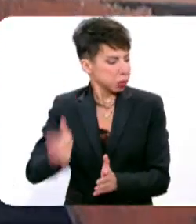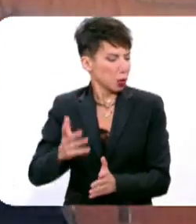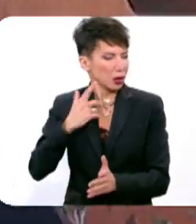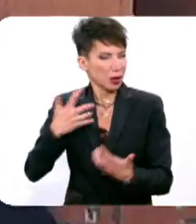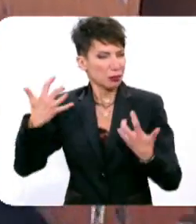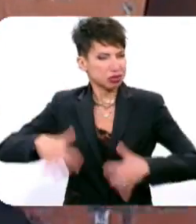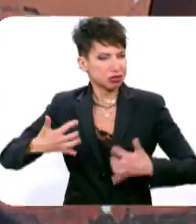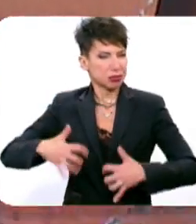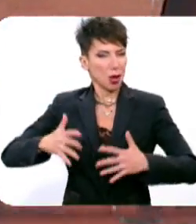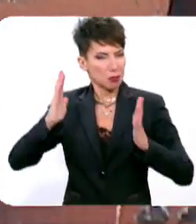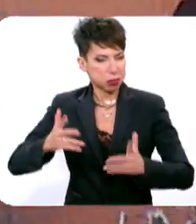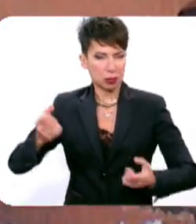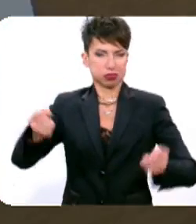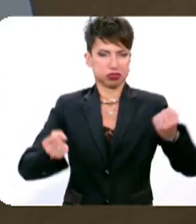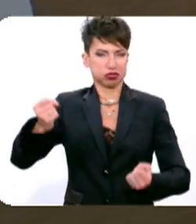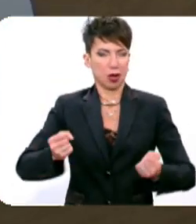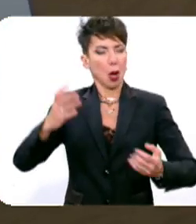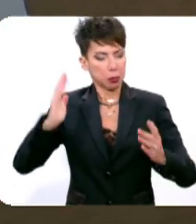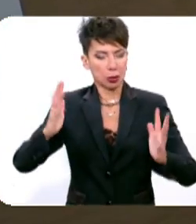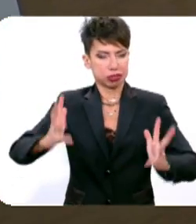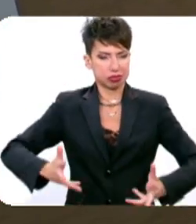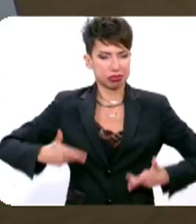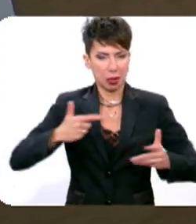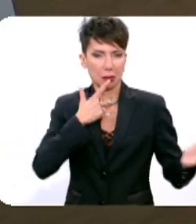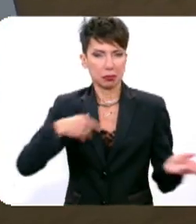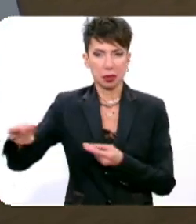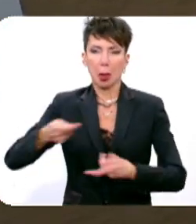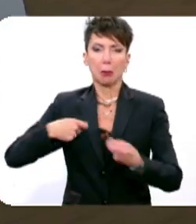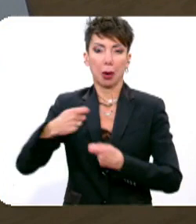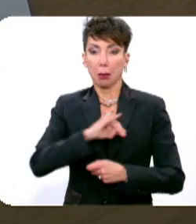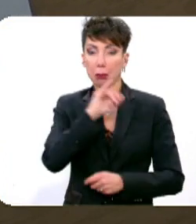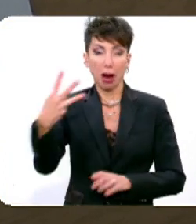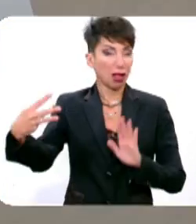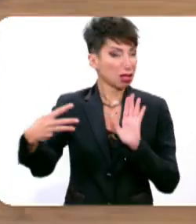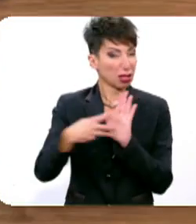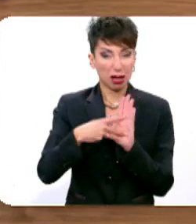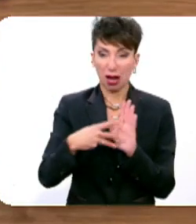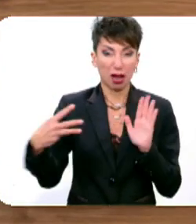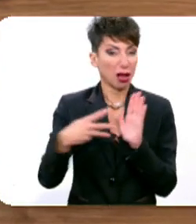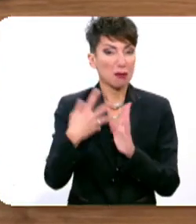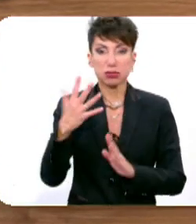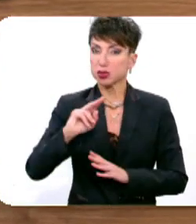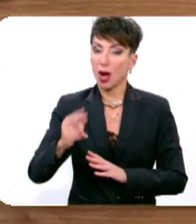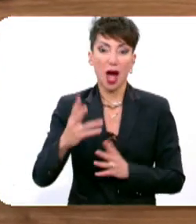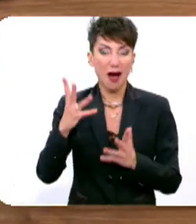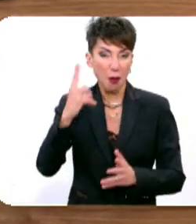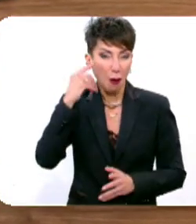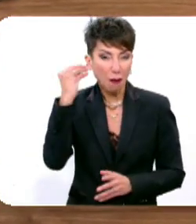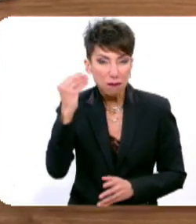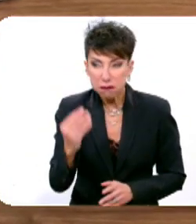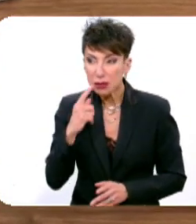Έβγαζε άδειες για χειριστές μηχανημάτων, κάνοντας μάλιστα παζάρια για την ταρίφα σε κάθε υποψήφιο. Βαρύ το κατηγορητήριο για